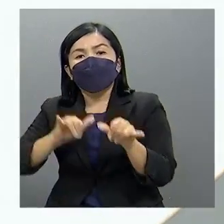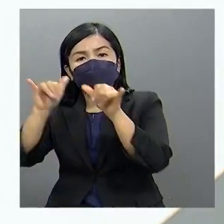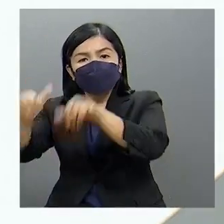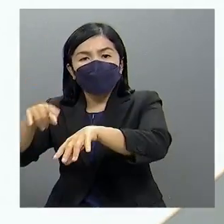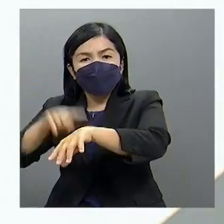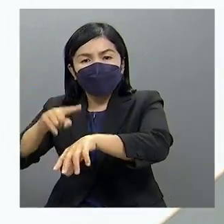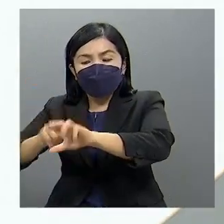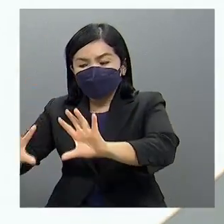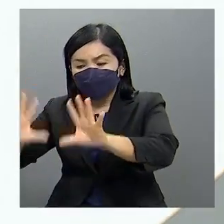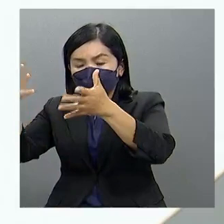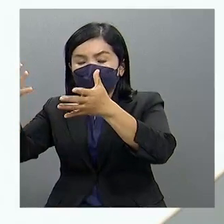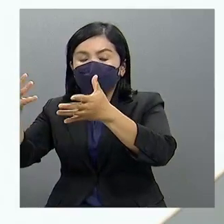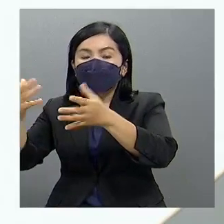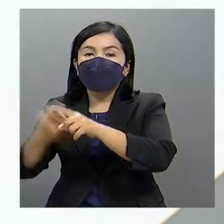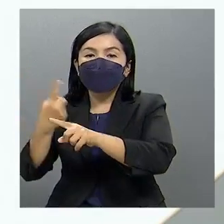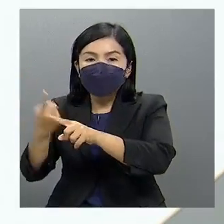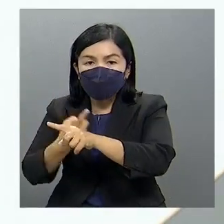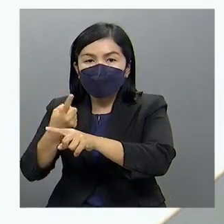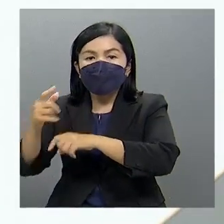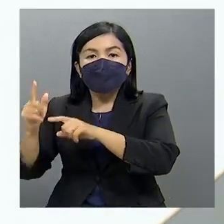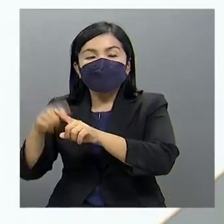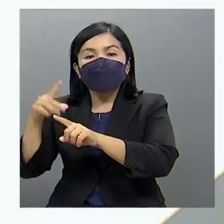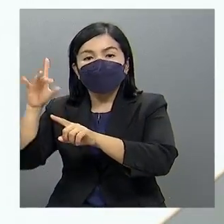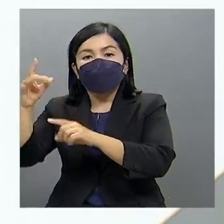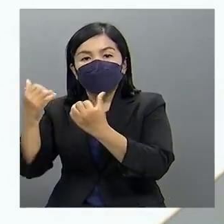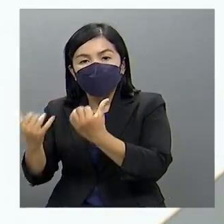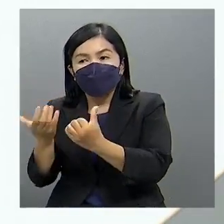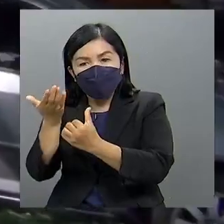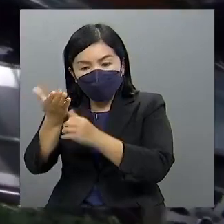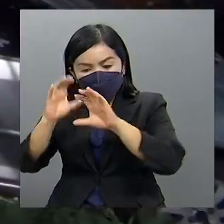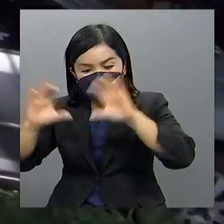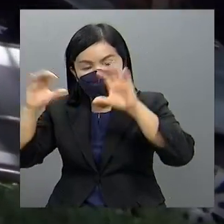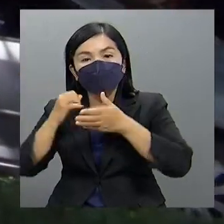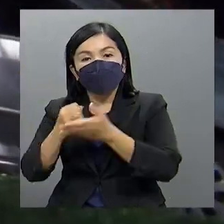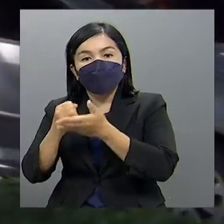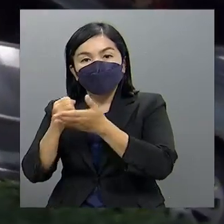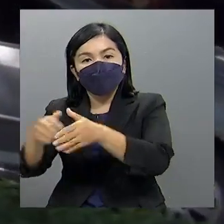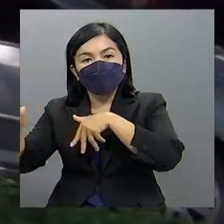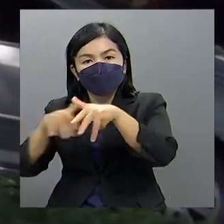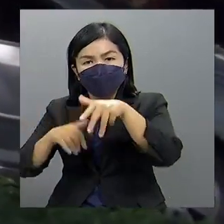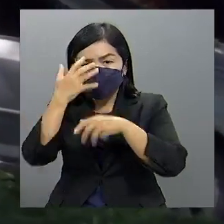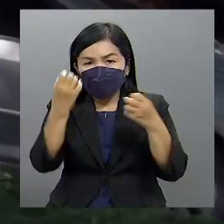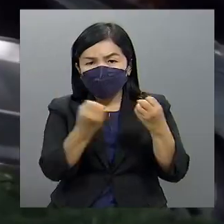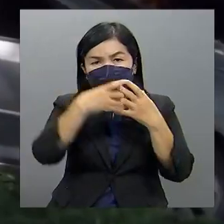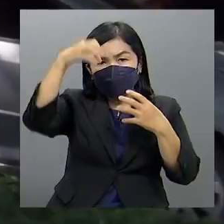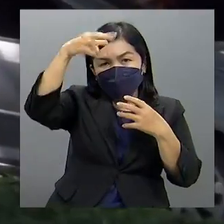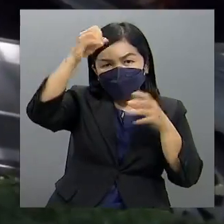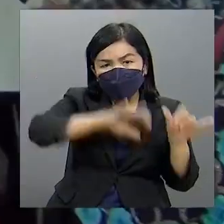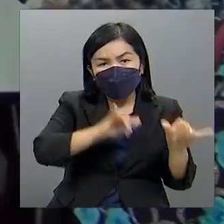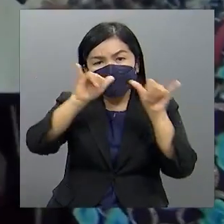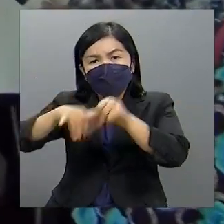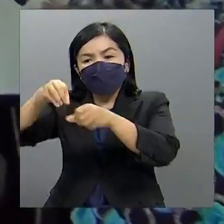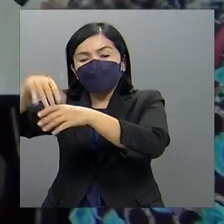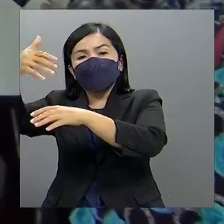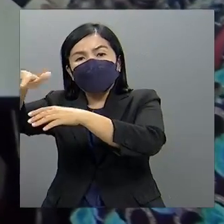สิงหาคมนี้แล้วค่ะทำให้พวกเขาออกมาเรียกร้องให้รัฐเข้าไปช่วยเหลือและกลุ่มผู้นำและตัวแทน